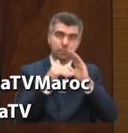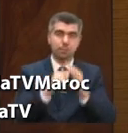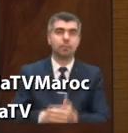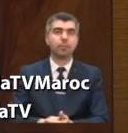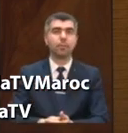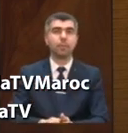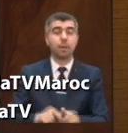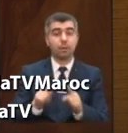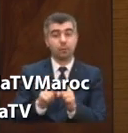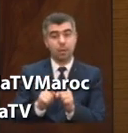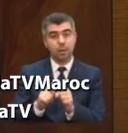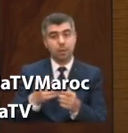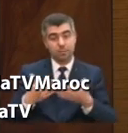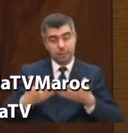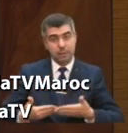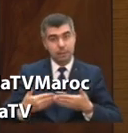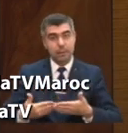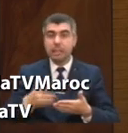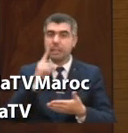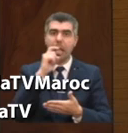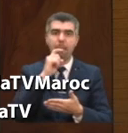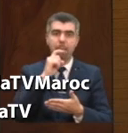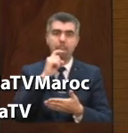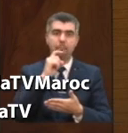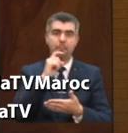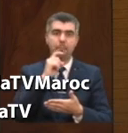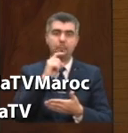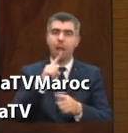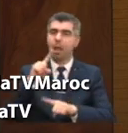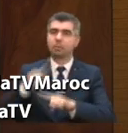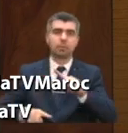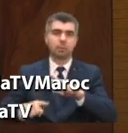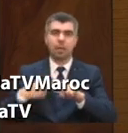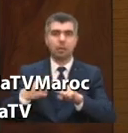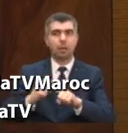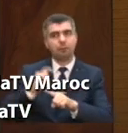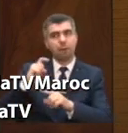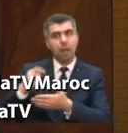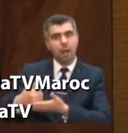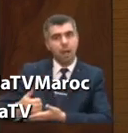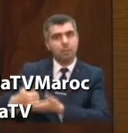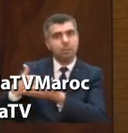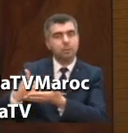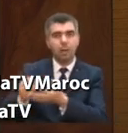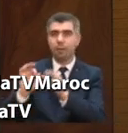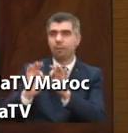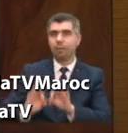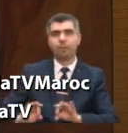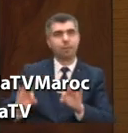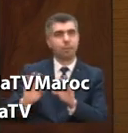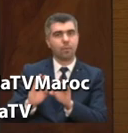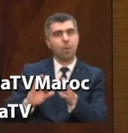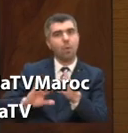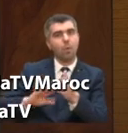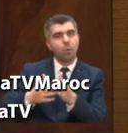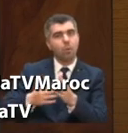تتقول انا راه في هذه المرحله عندي وضعيه صعوبه، يتم تقديرها طبعا، يتم تاجيل جميع الاستحقاقات